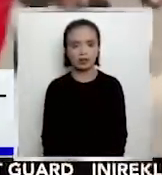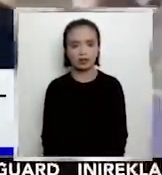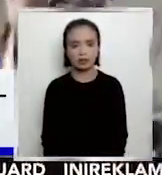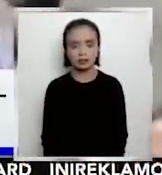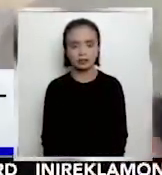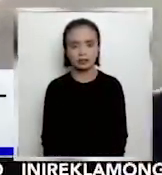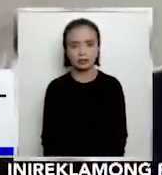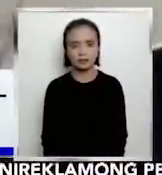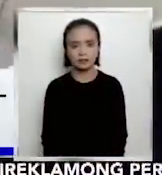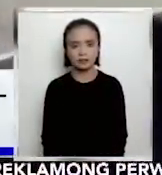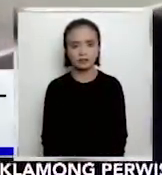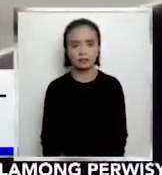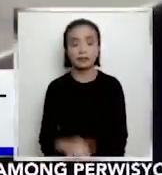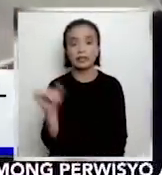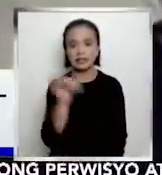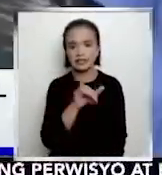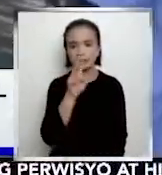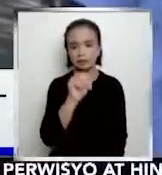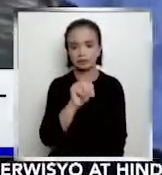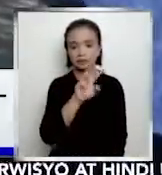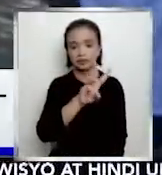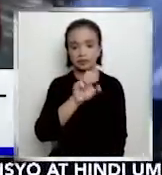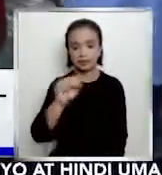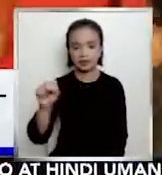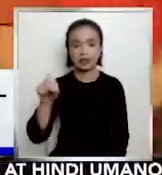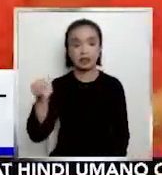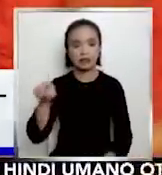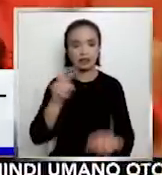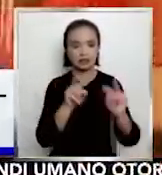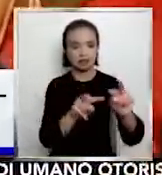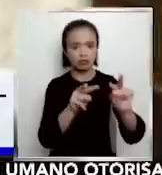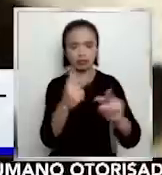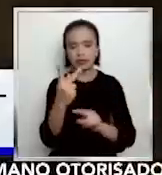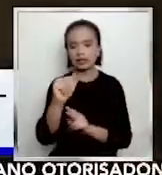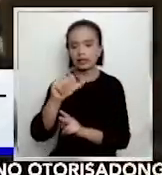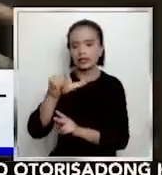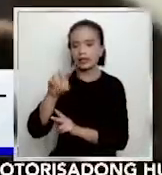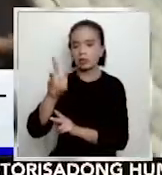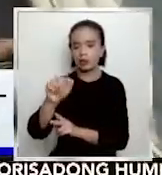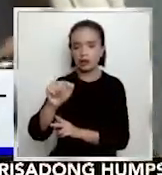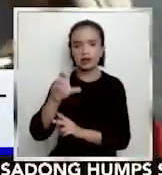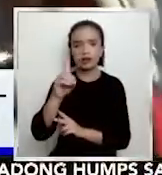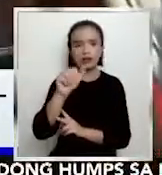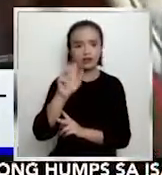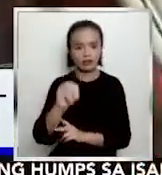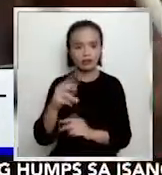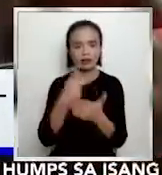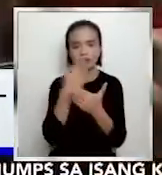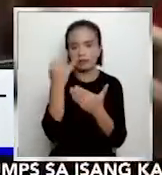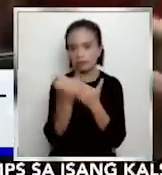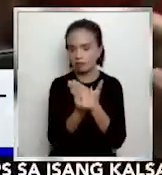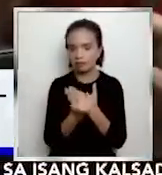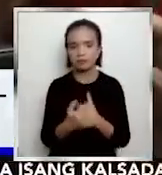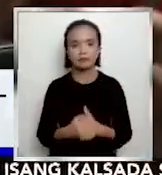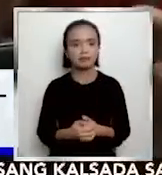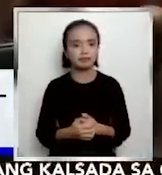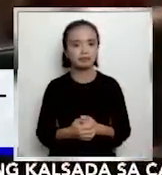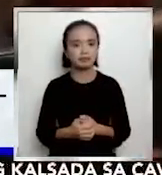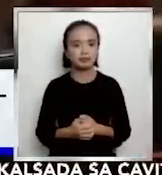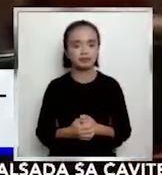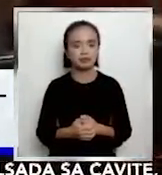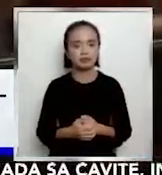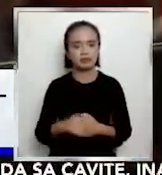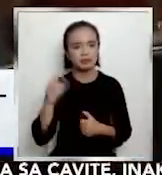ng MWSS na nangangasiwa sa Kaliwa Dam Project. The type of development should not be dictated by